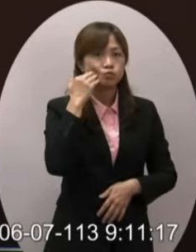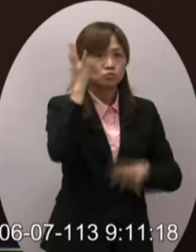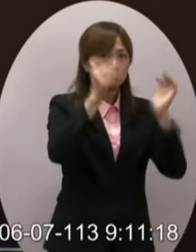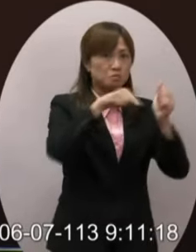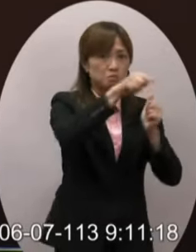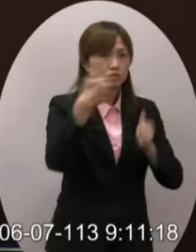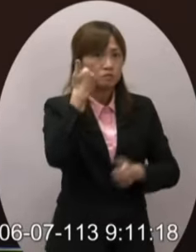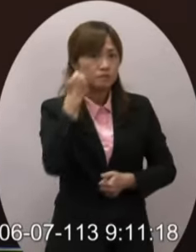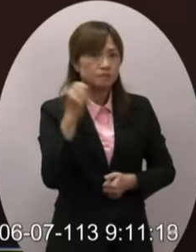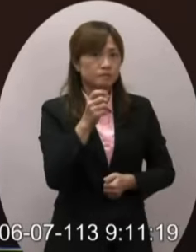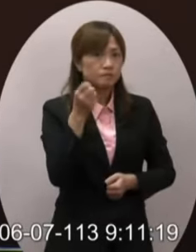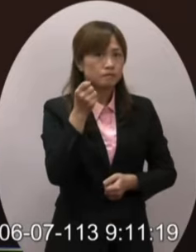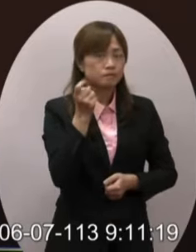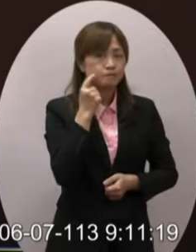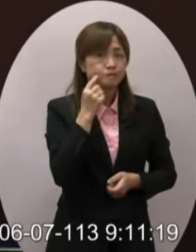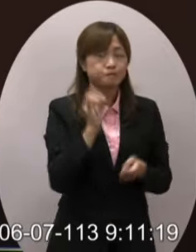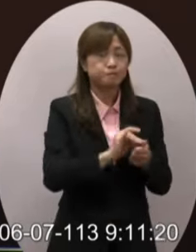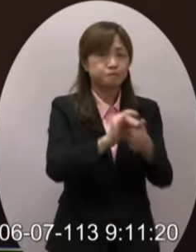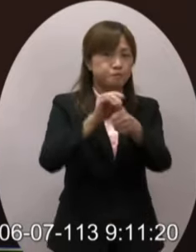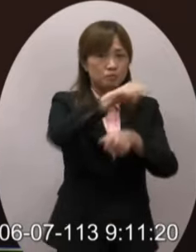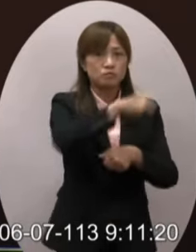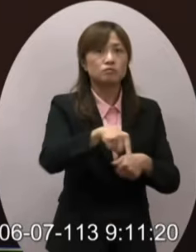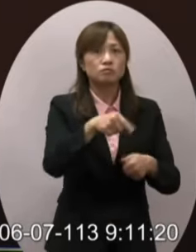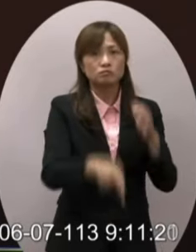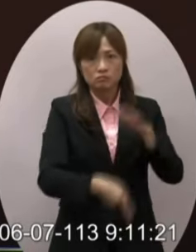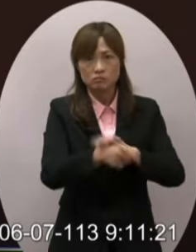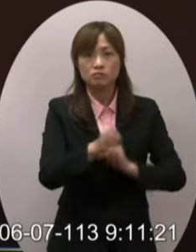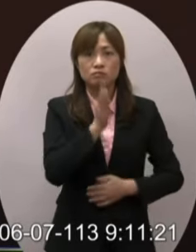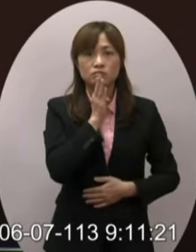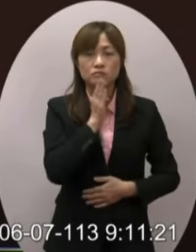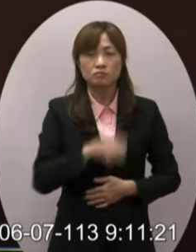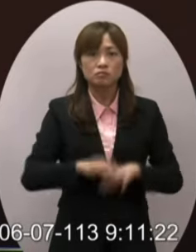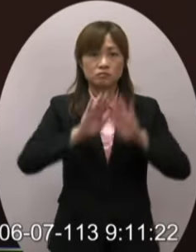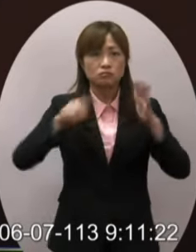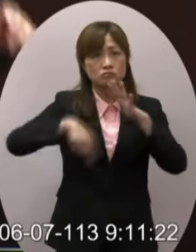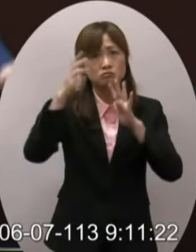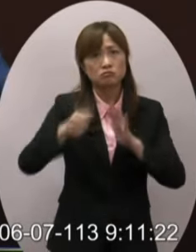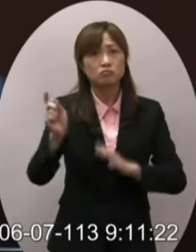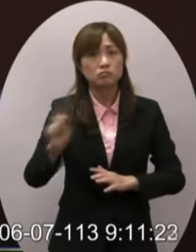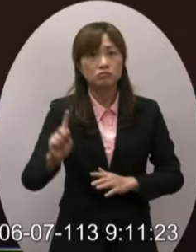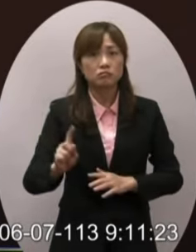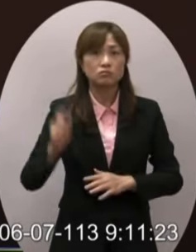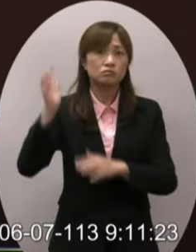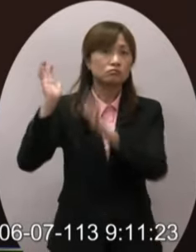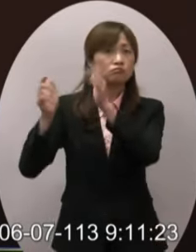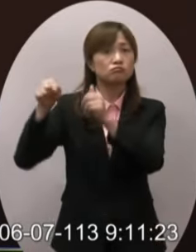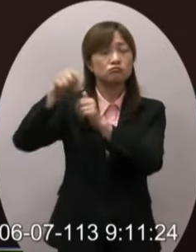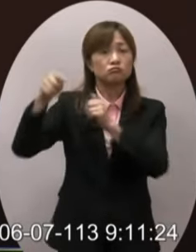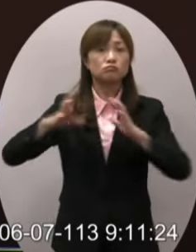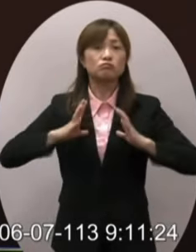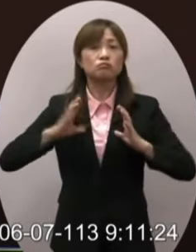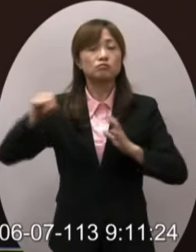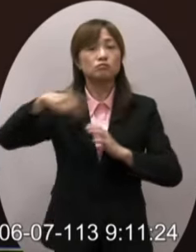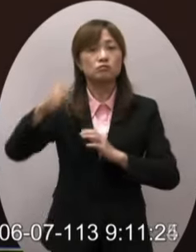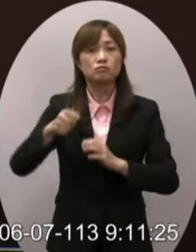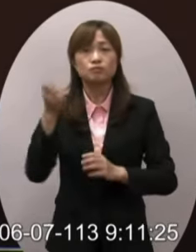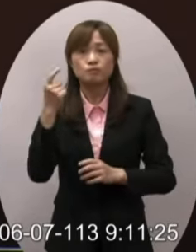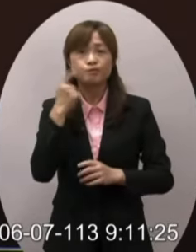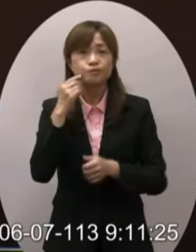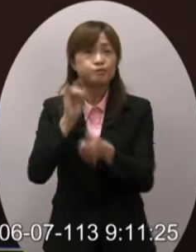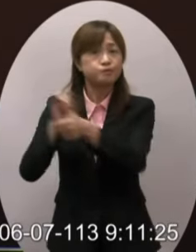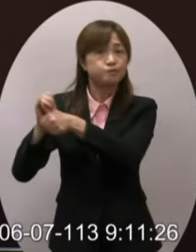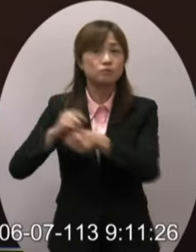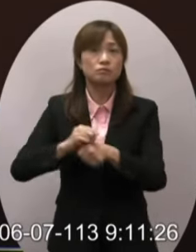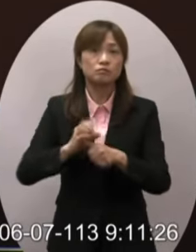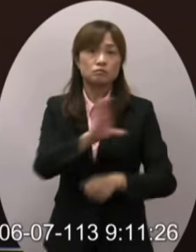问你在国会，卓荣泰的意思是官员说谎天经地义，绝对不能管吗？